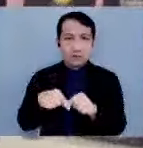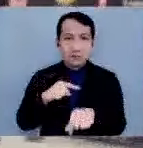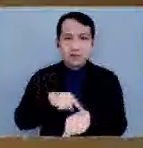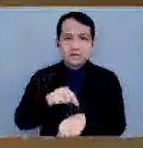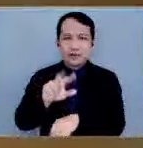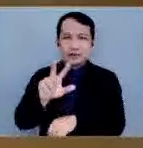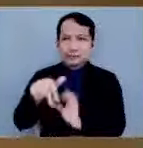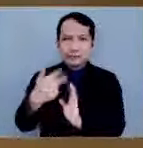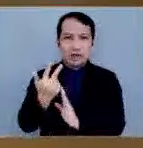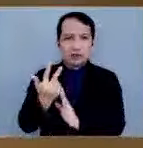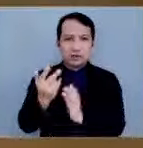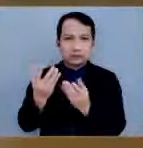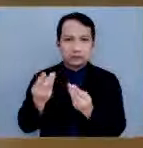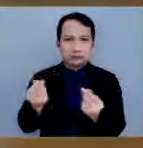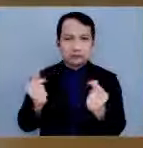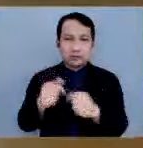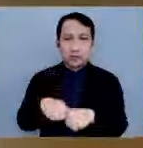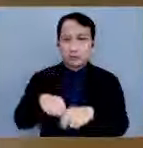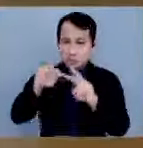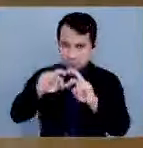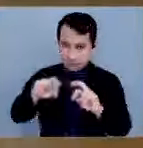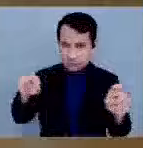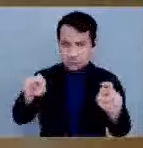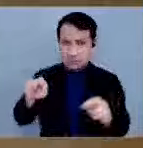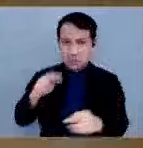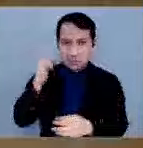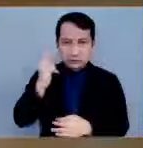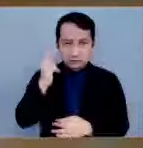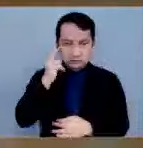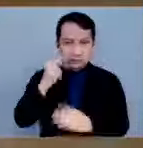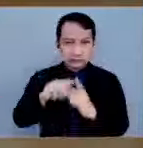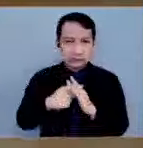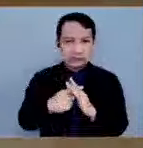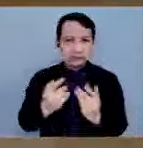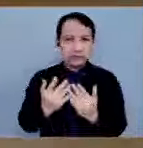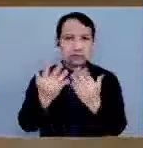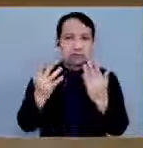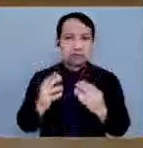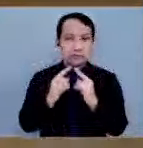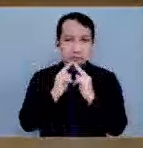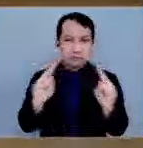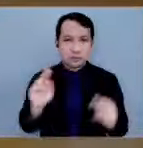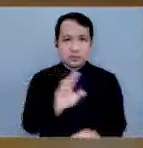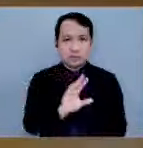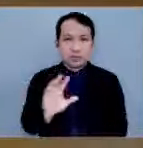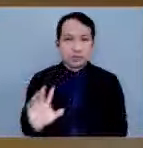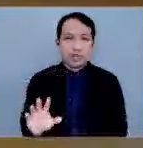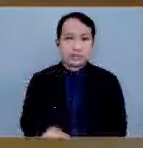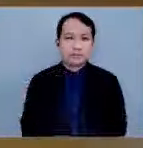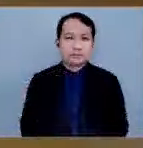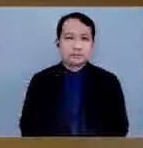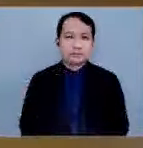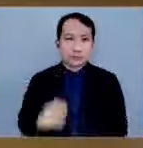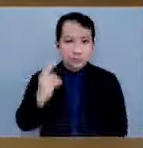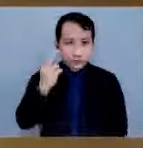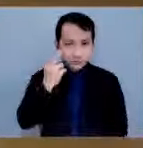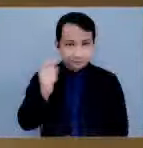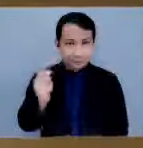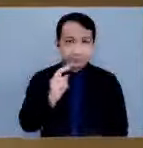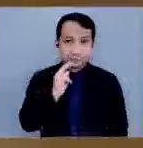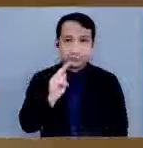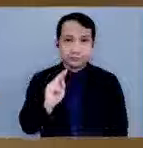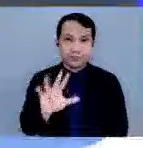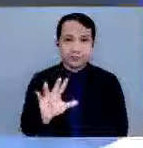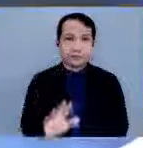3 oras. Iniimbestigahan pa ang mitsa ng apoy. Nagbabalita mula sa Frontline, Hannibal Talete,